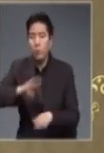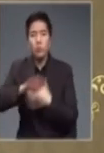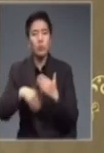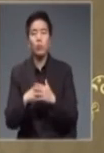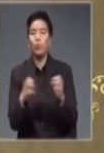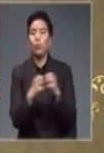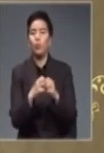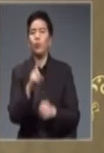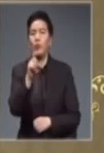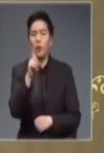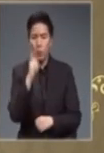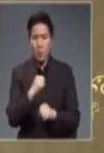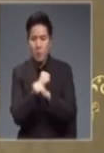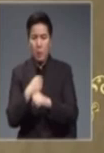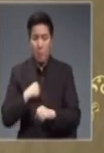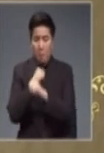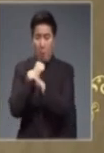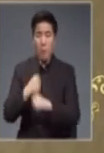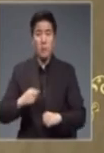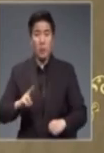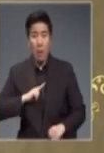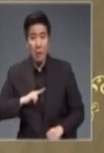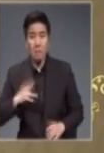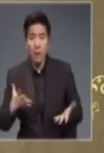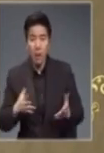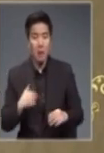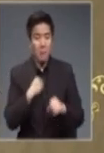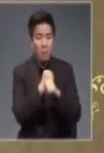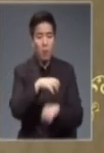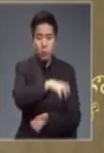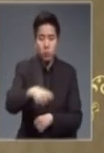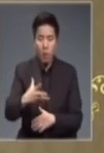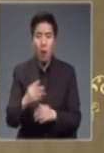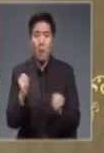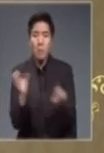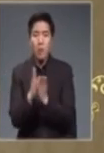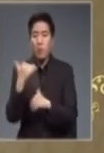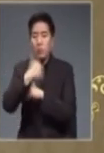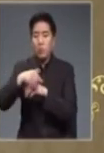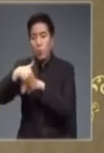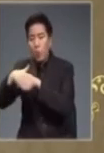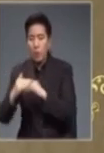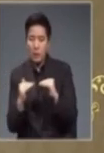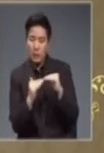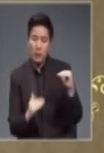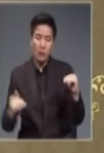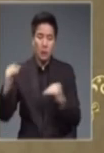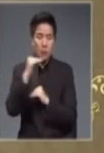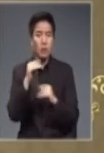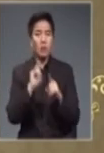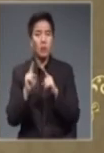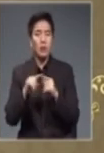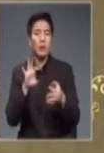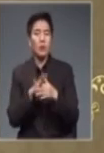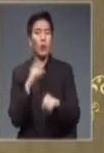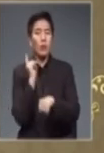ายนี้ผมขอเชิญชวนพี่น้องประชาชนได้ร่วมเป็นกำลังใจแก่นักร้องนักดนตรีตาบอดในนามศิลปิน S2S นะครับจากถนนสู่ด